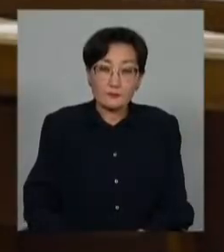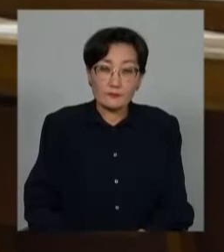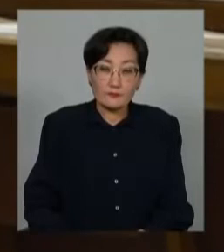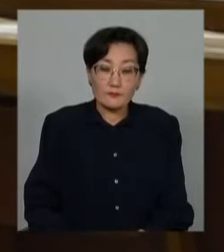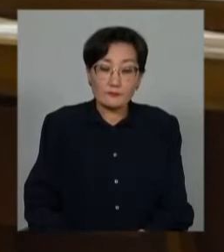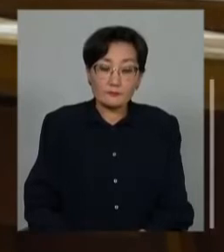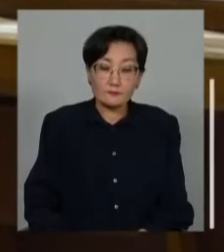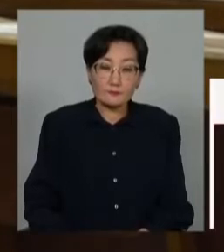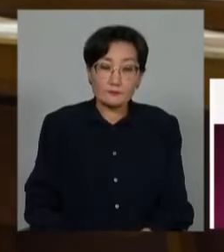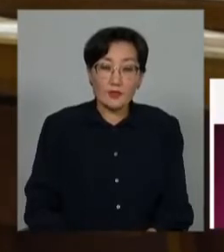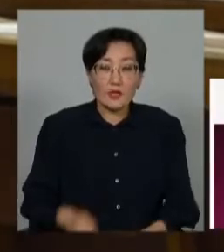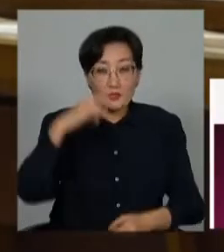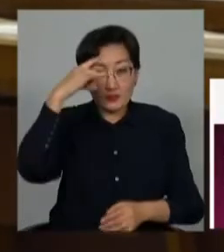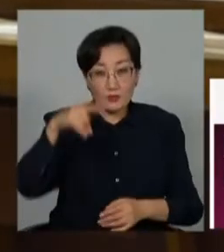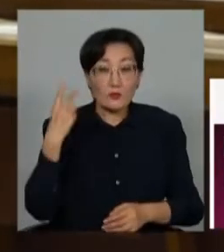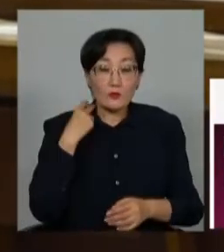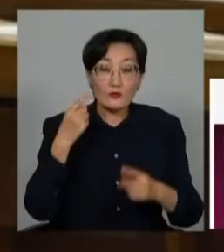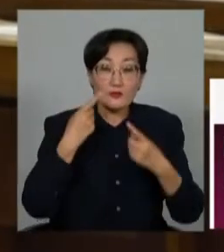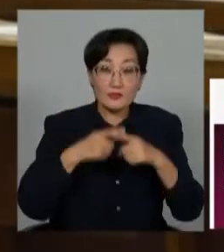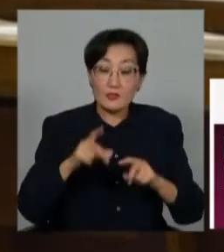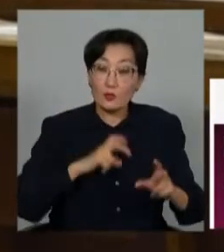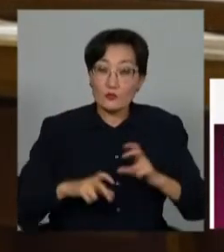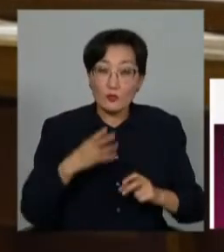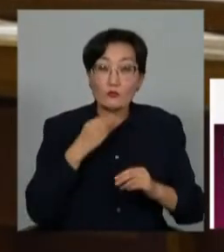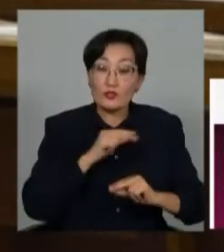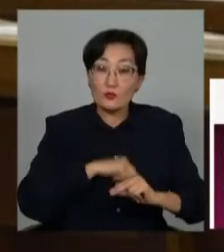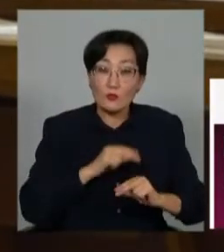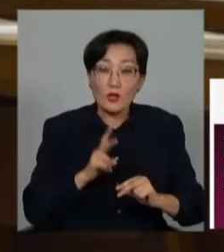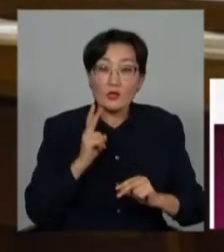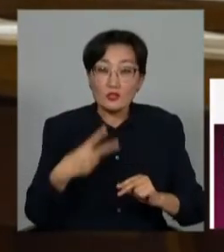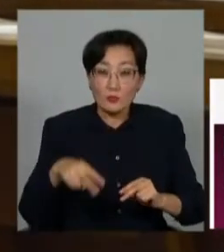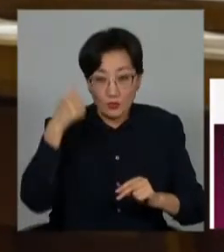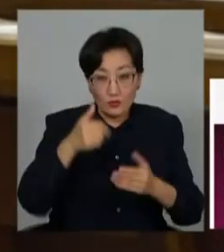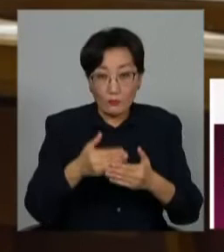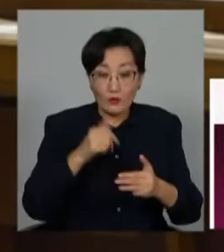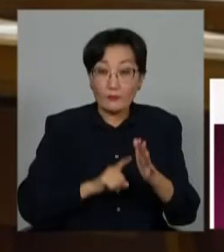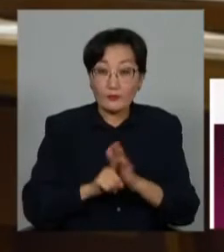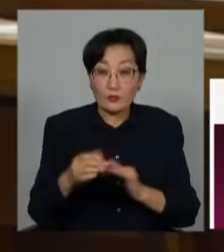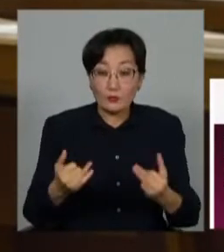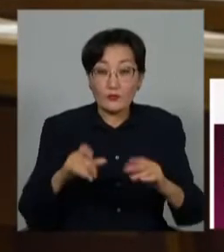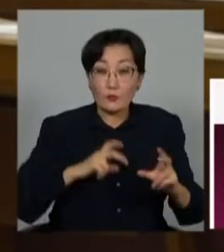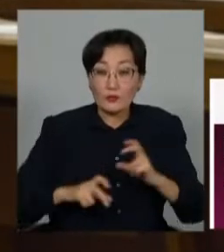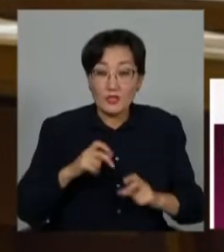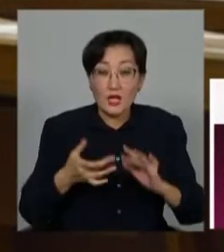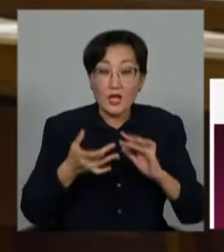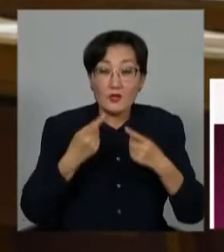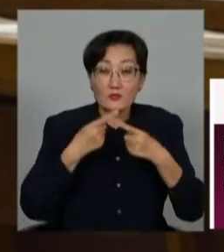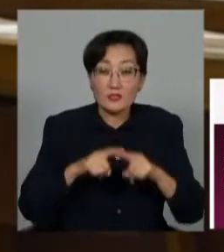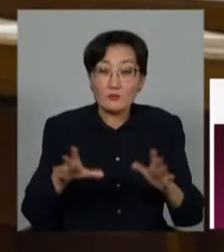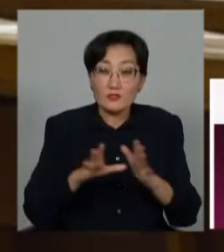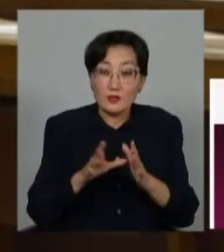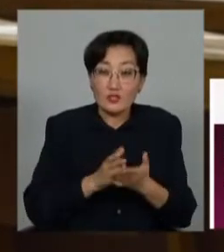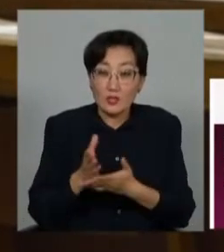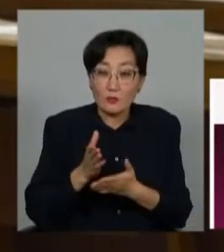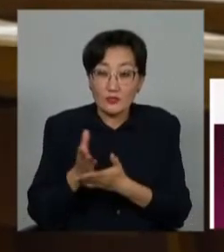Ровно 20 лет назад. Қазақстан-Британ техникалық университеті өз жұмысын осыдан 20 жыл бұрын бастады. Бүгінде оқу ордасы IT және энергетика